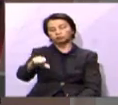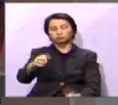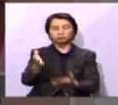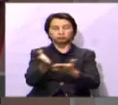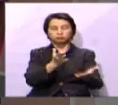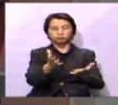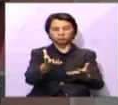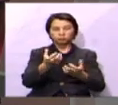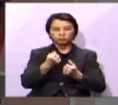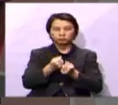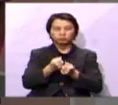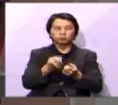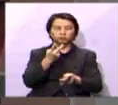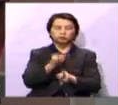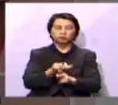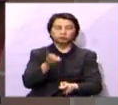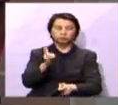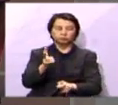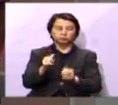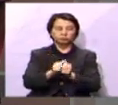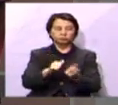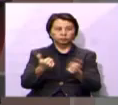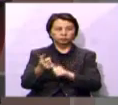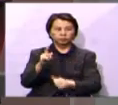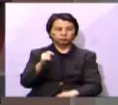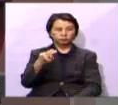membawa hasrat bergelar juara oleh THT.